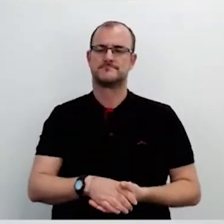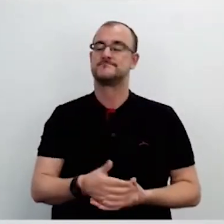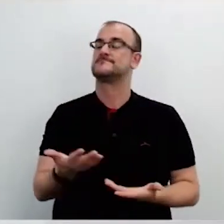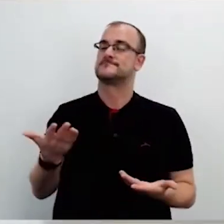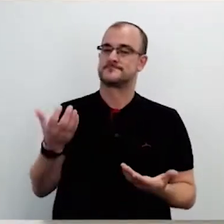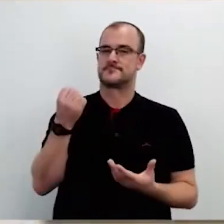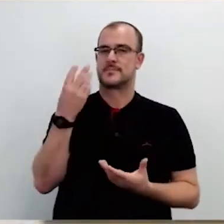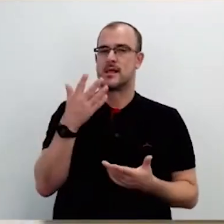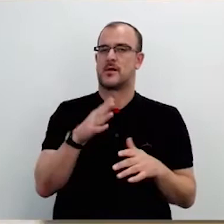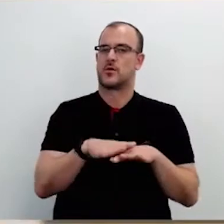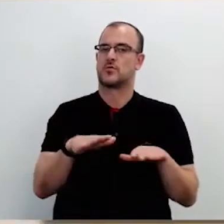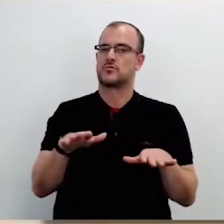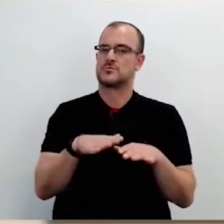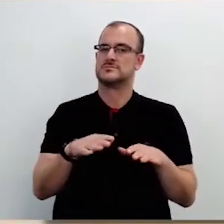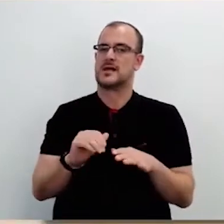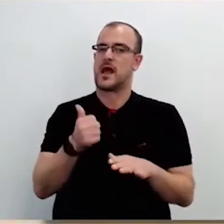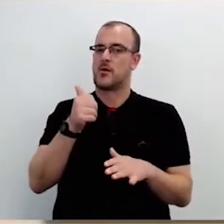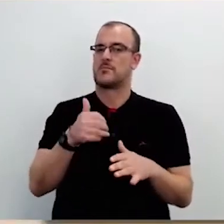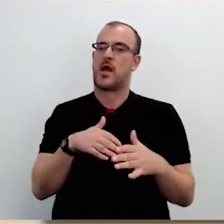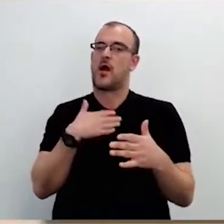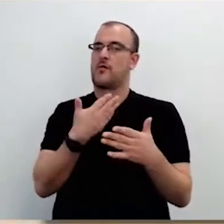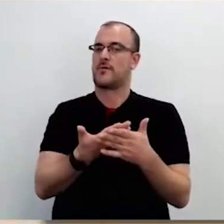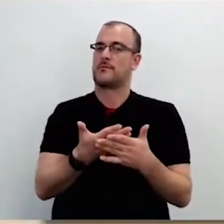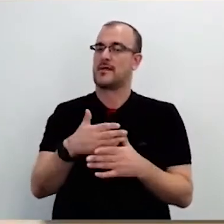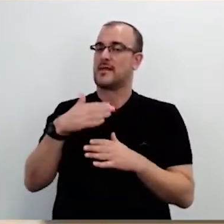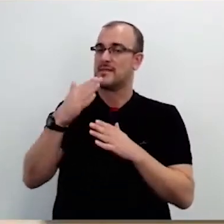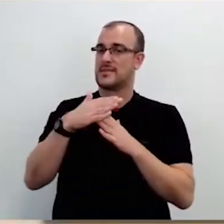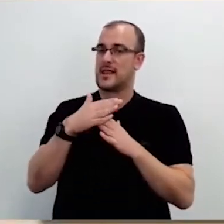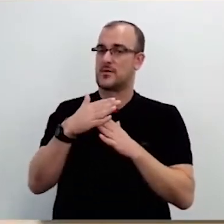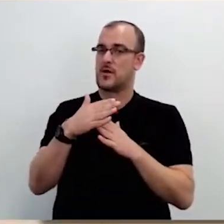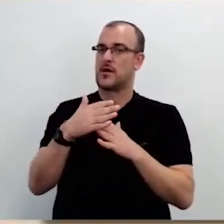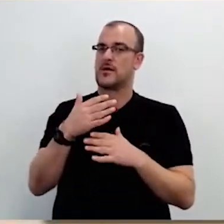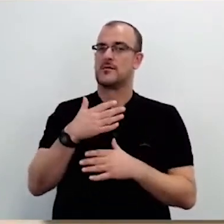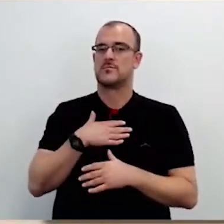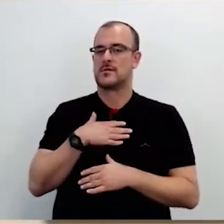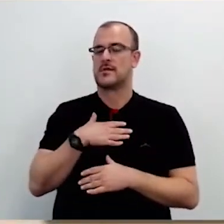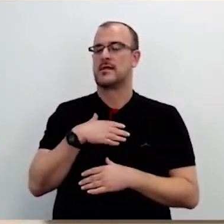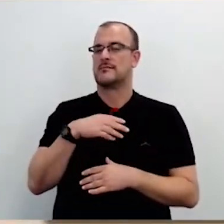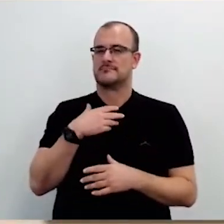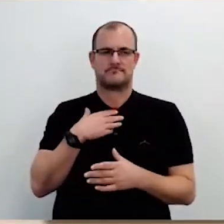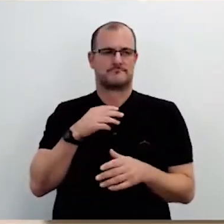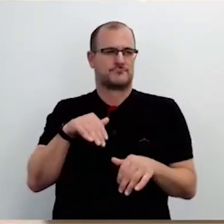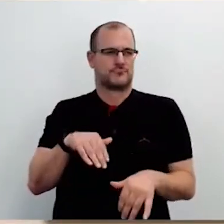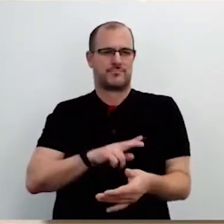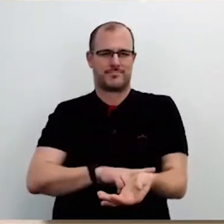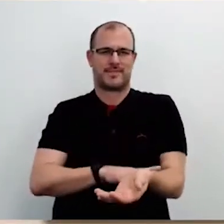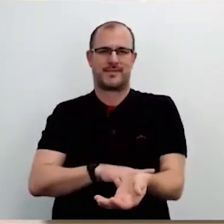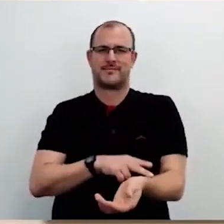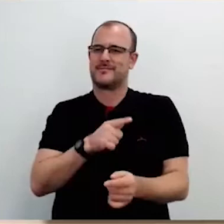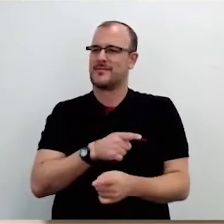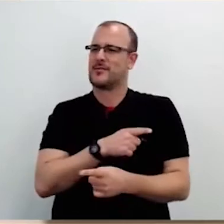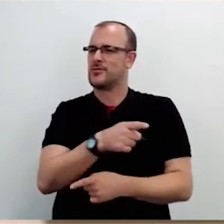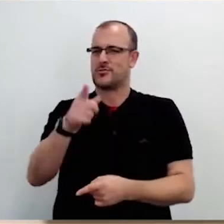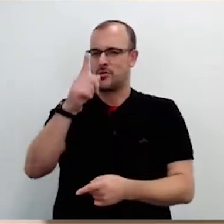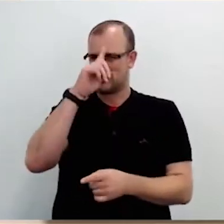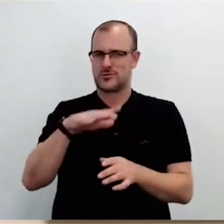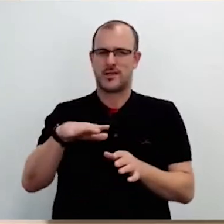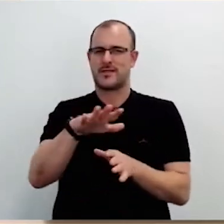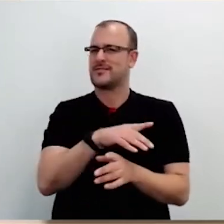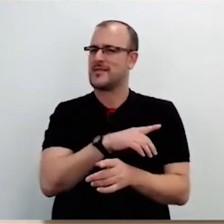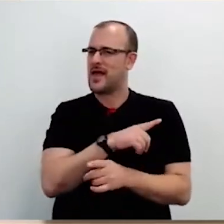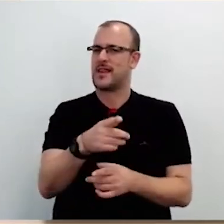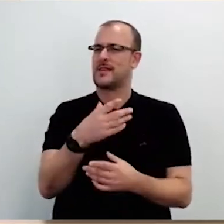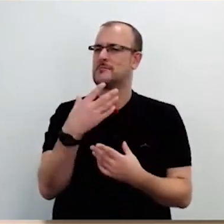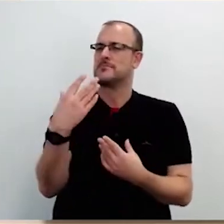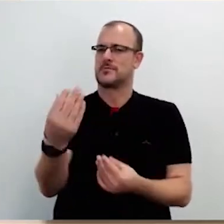Grundsätzlich ist natürlich die Hauptaufgabe der Telekom, das ist unsere DNA, jedem in Deutschland, aber auch international.